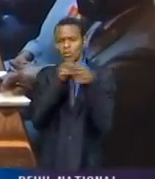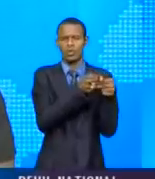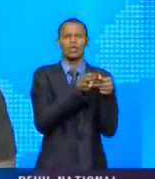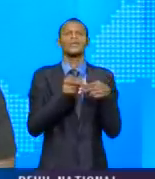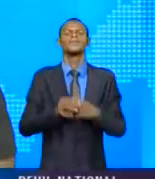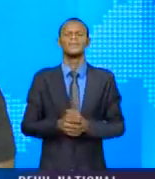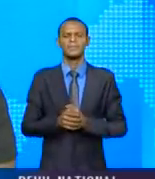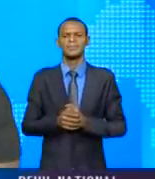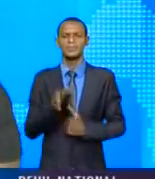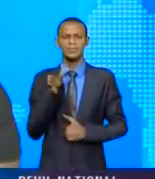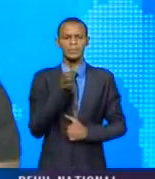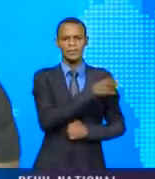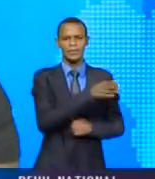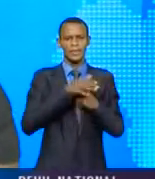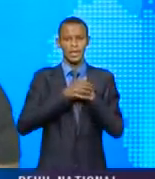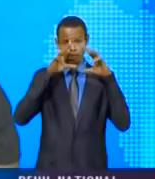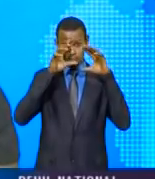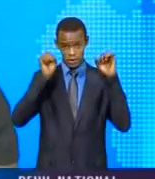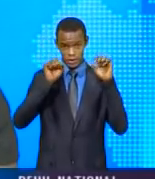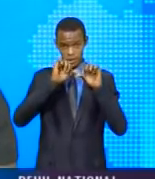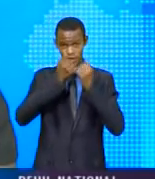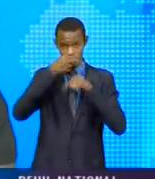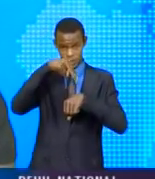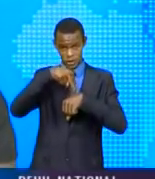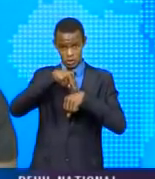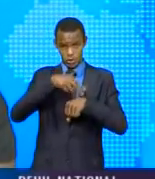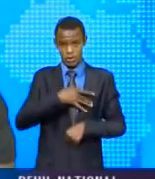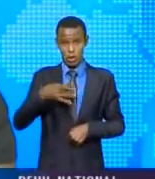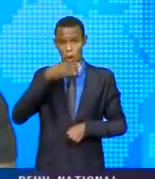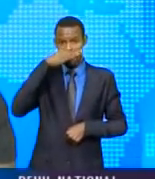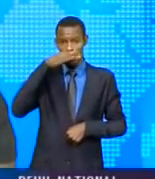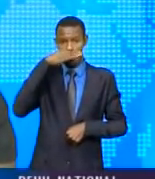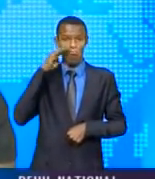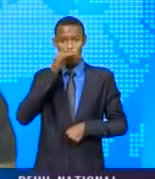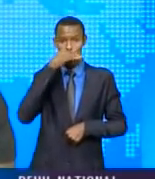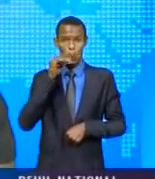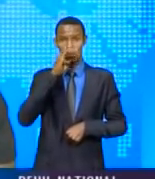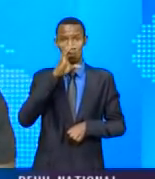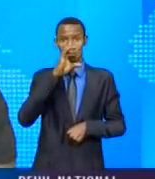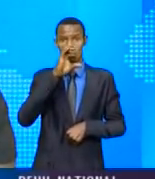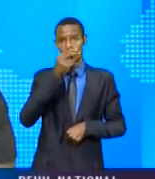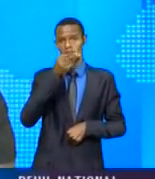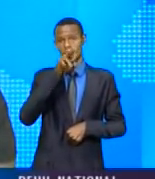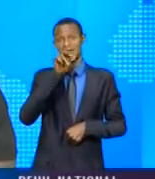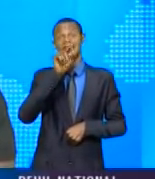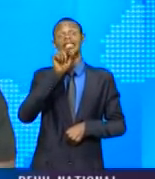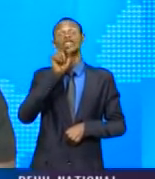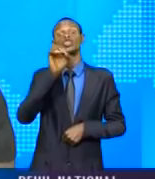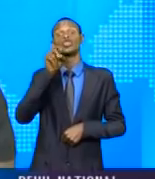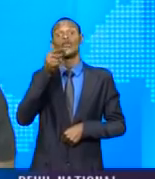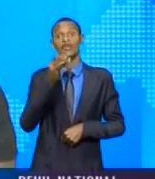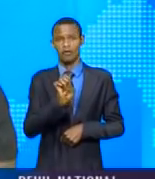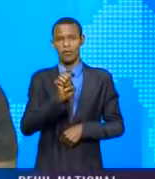les présidents de l'assemblée nationale à christophe on bosse on a échangé avec l'ambassadeur extraordinaire et plénipotentiaire